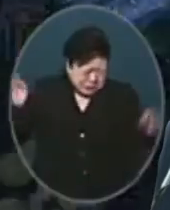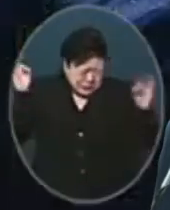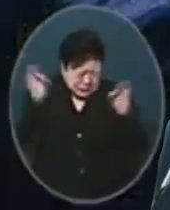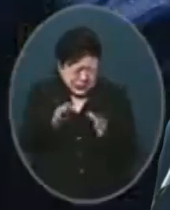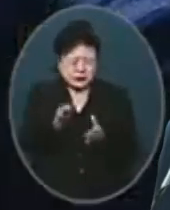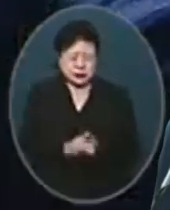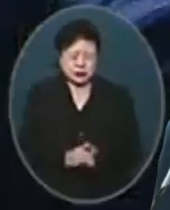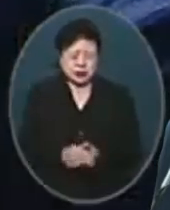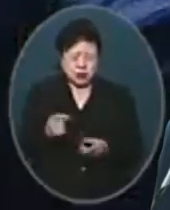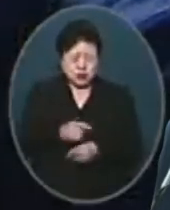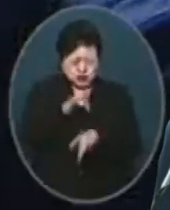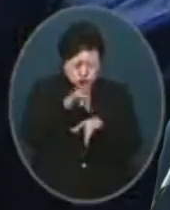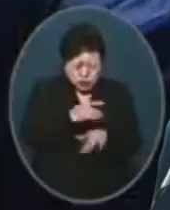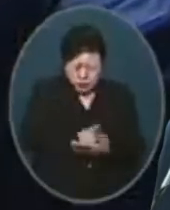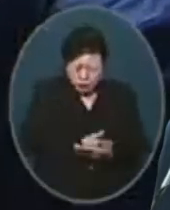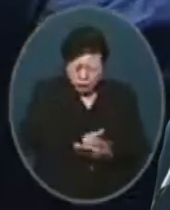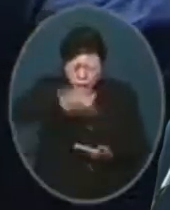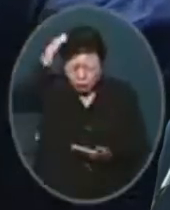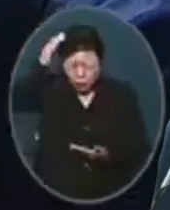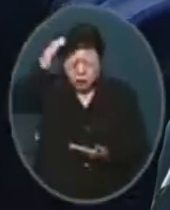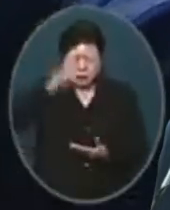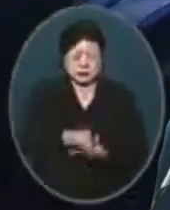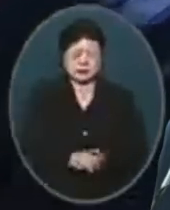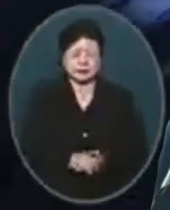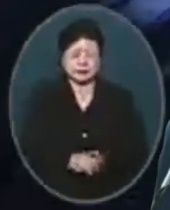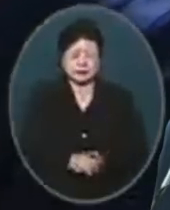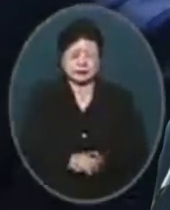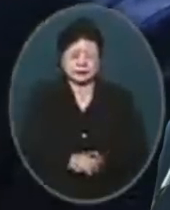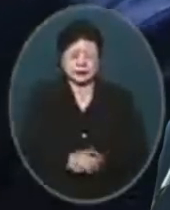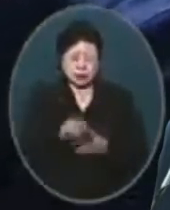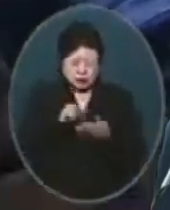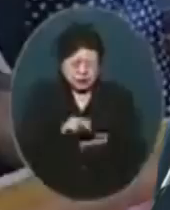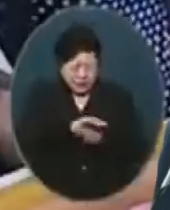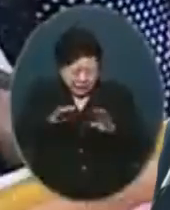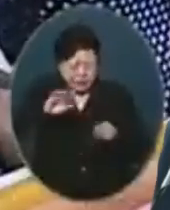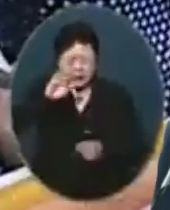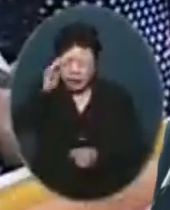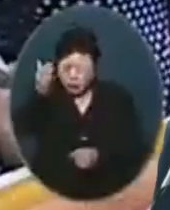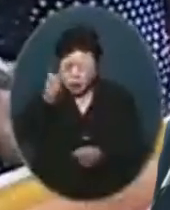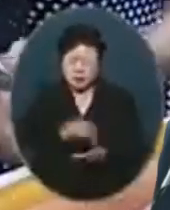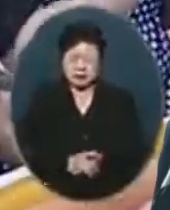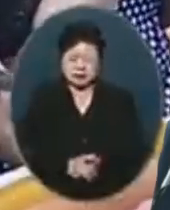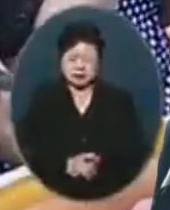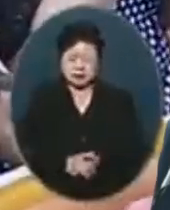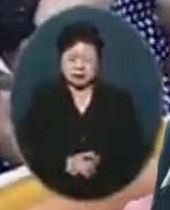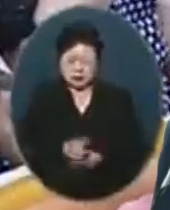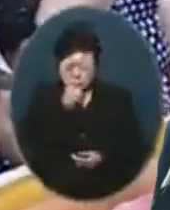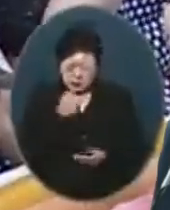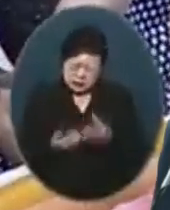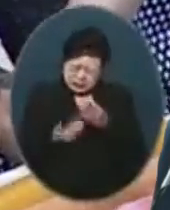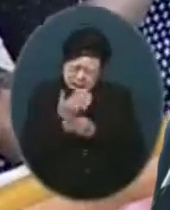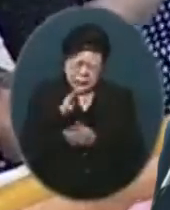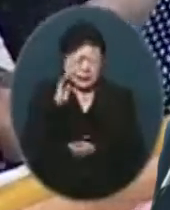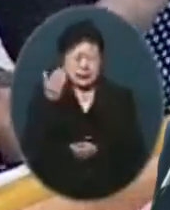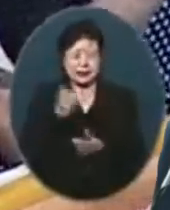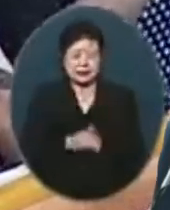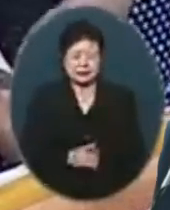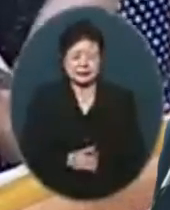사라지고 염려와 근심은 물러가고 문제는 해결될 거고 좋은 일은 일어날